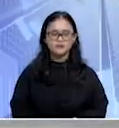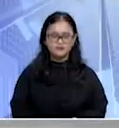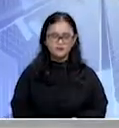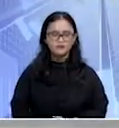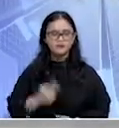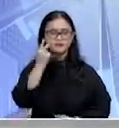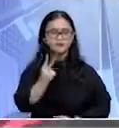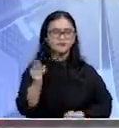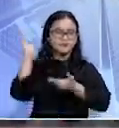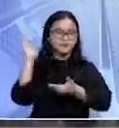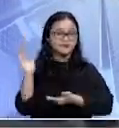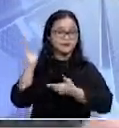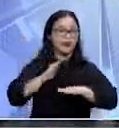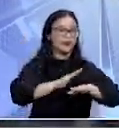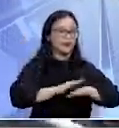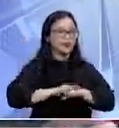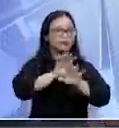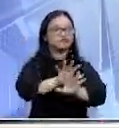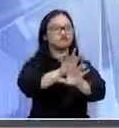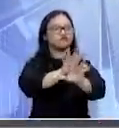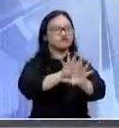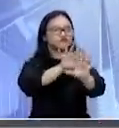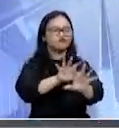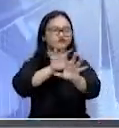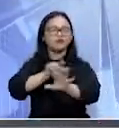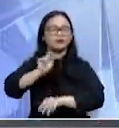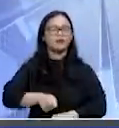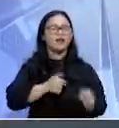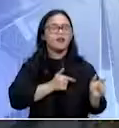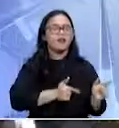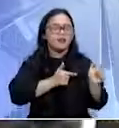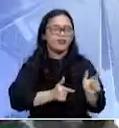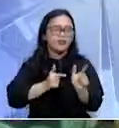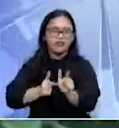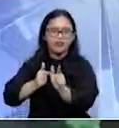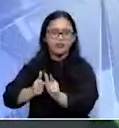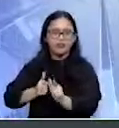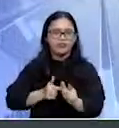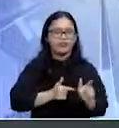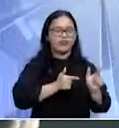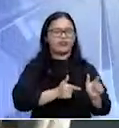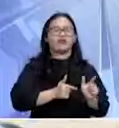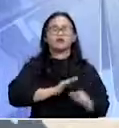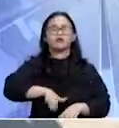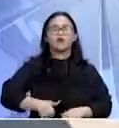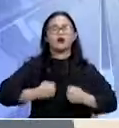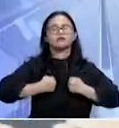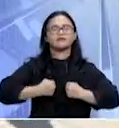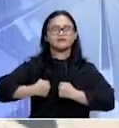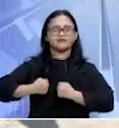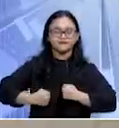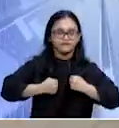Parade atraksi budaya prajurit Keraton Kasunanan Surakarta Hadiningrat kini menjadi hiburan baru bagi wisatawan yang berwisata ke Kota